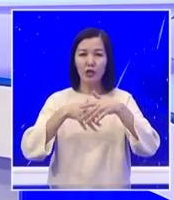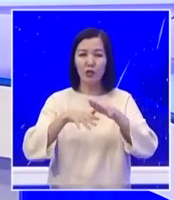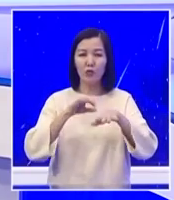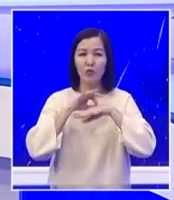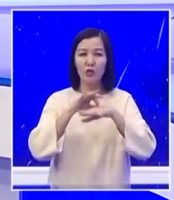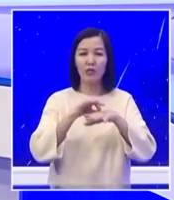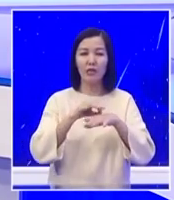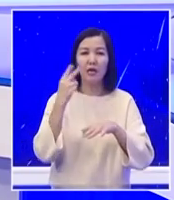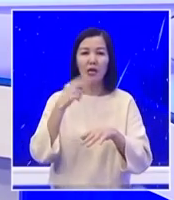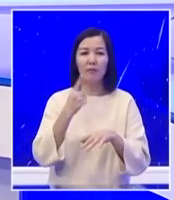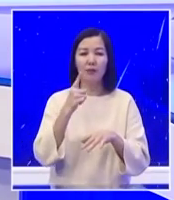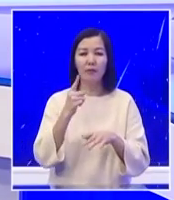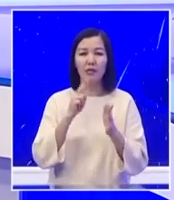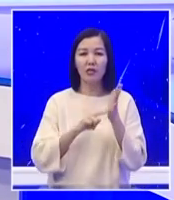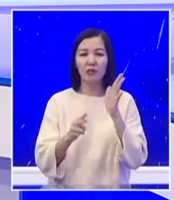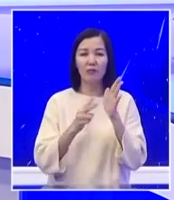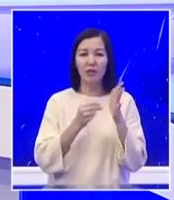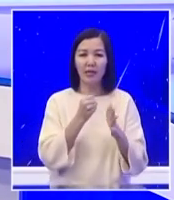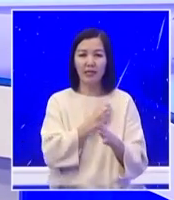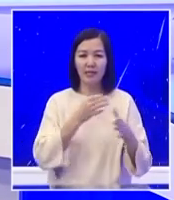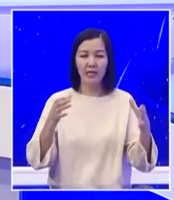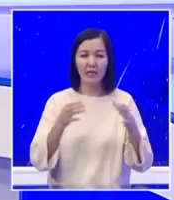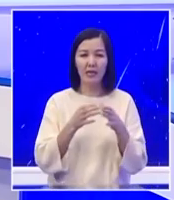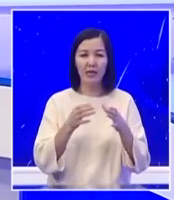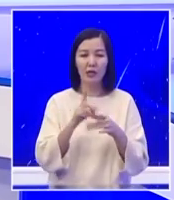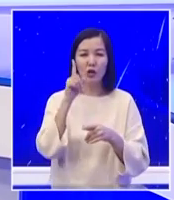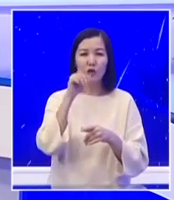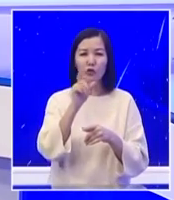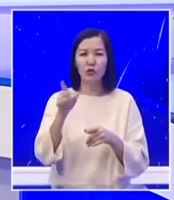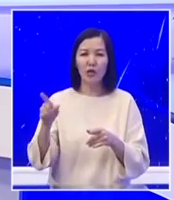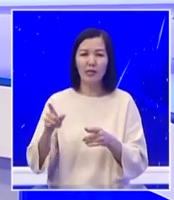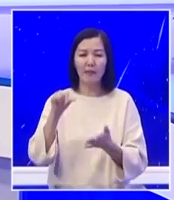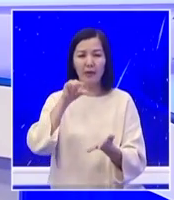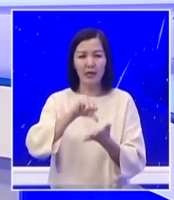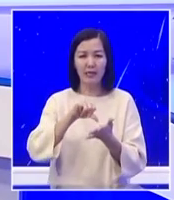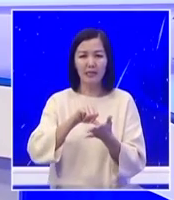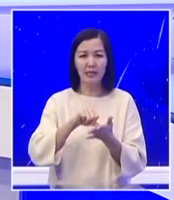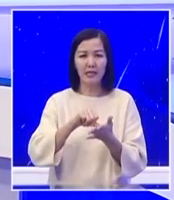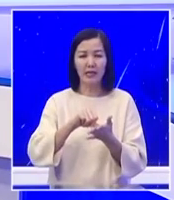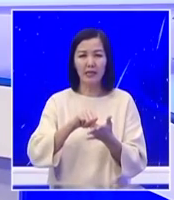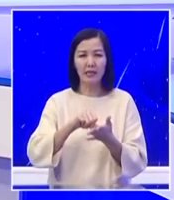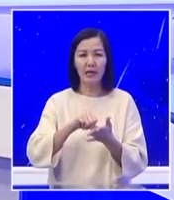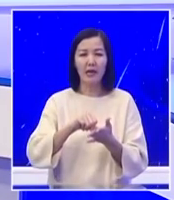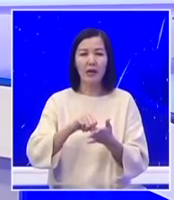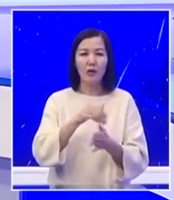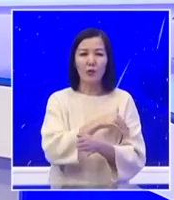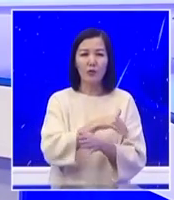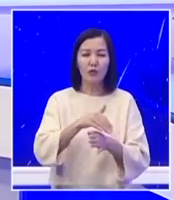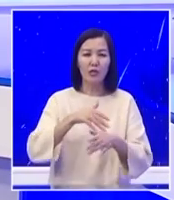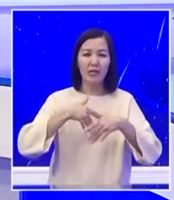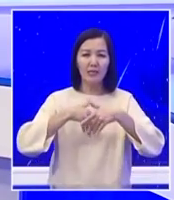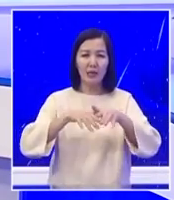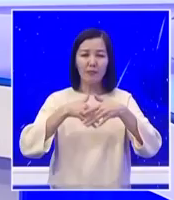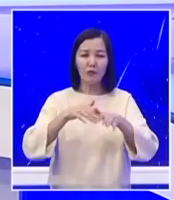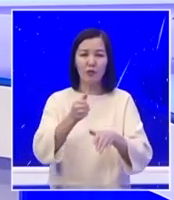Егіске 21-77 әскери бөлімінің 100-ден аса әскери қызметкері тартылды. Қайрат майдангер тұратын көшеден салтанатты түрде сап түзіп